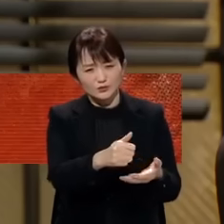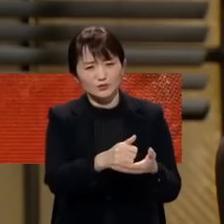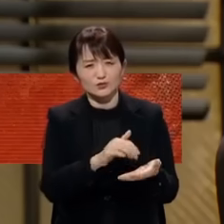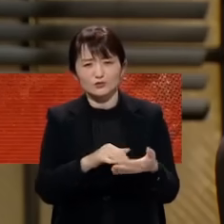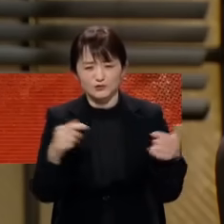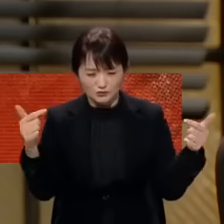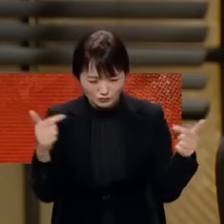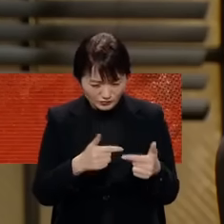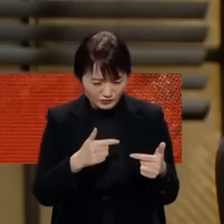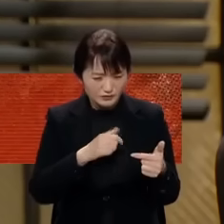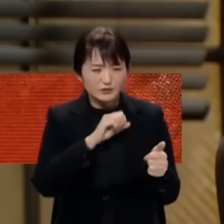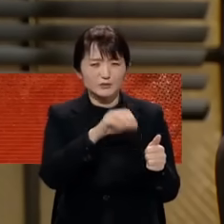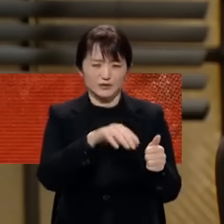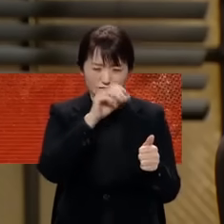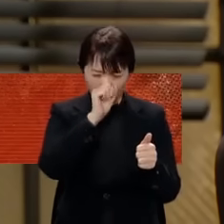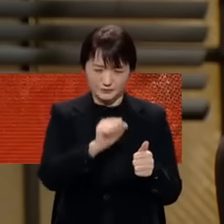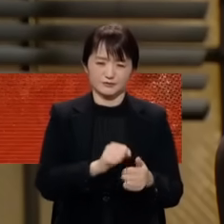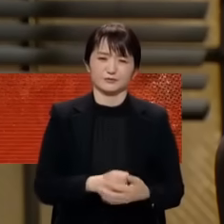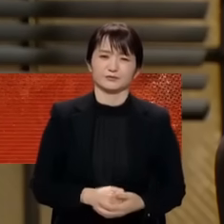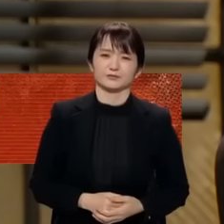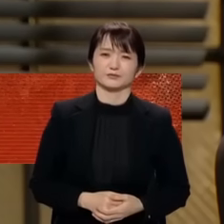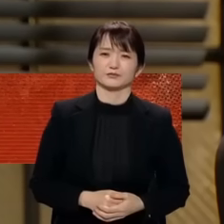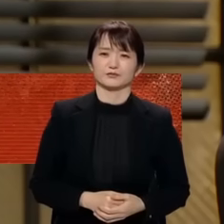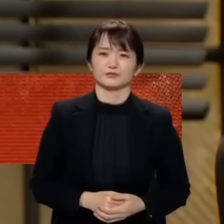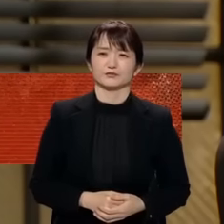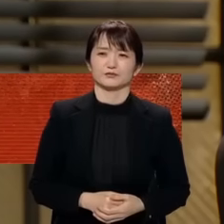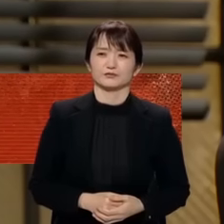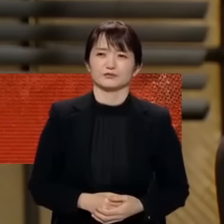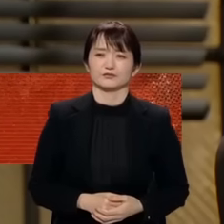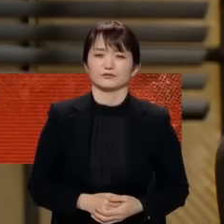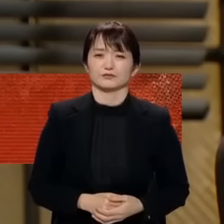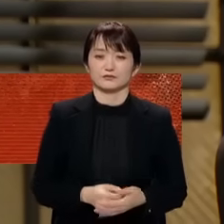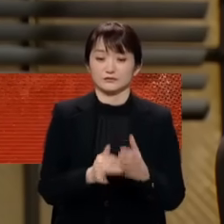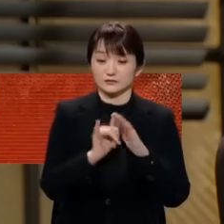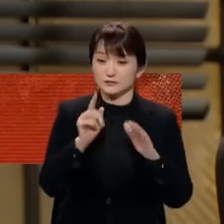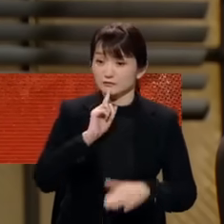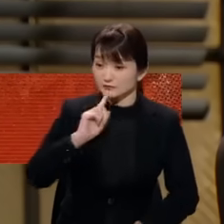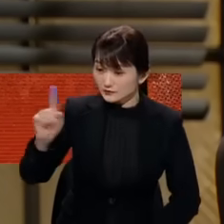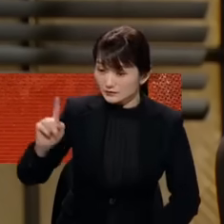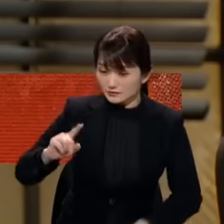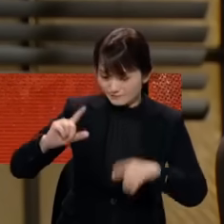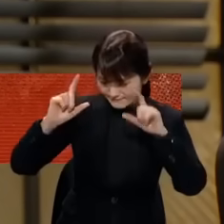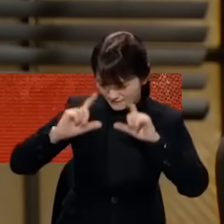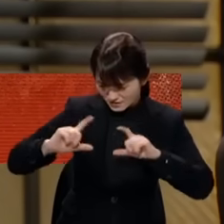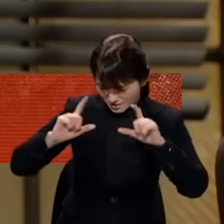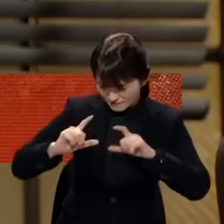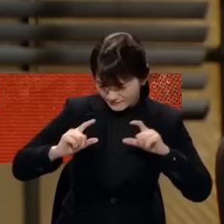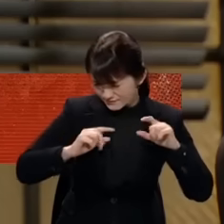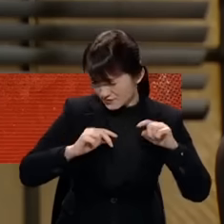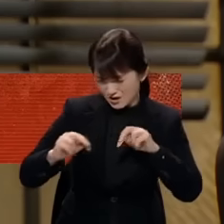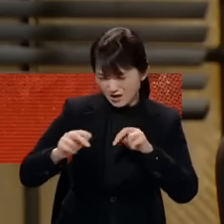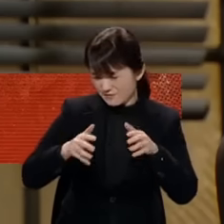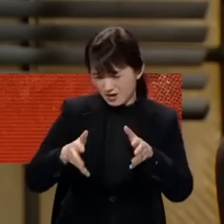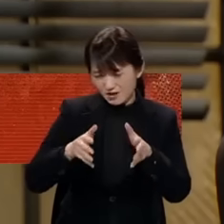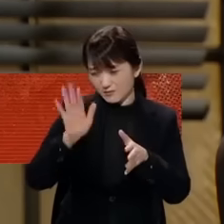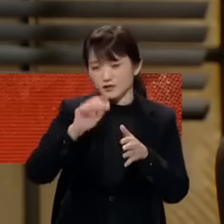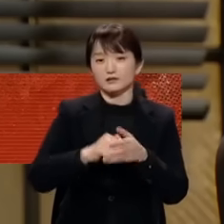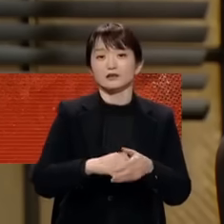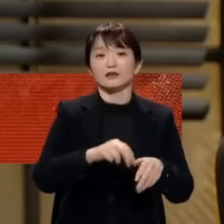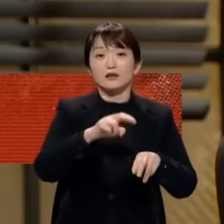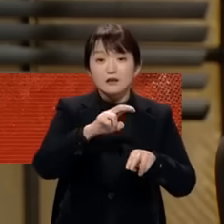마라는 얘기 꼭 좀 해줬으면 좋겠고요 이게 만약에 뭐이 가족이 요렇게 시켜 놓고 뭐 밤새에 있었던 것도 아니고 지금 안짜 맞아 지금 이러는 거